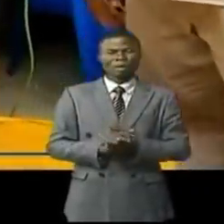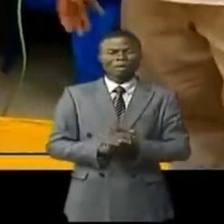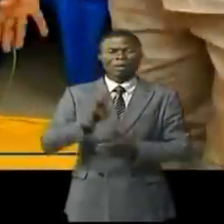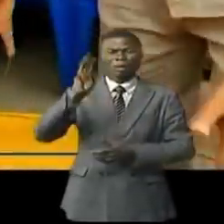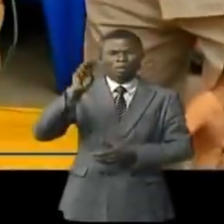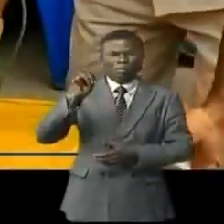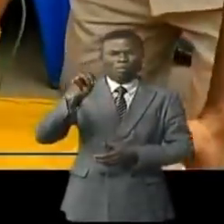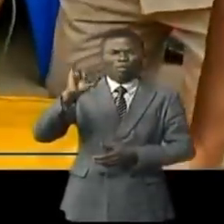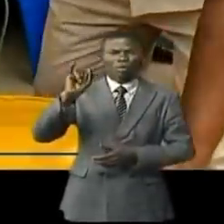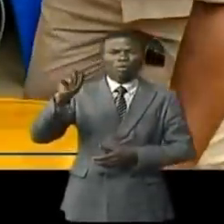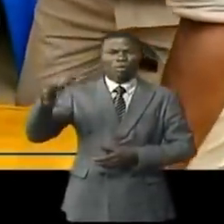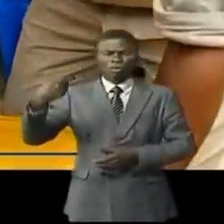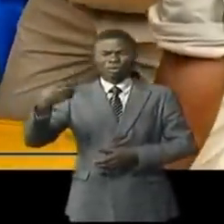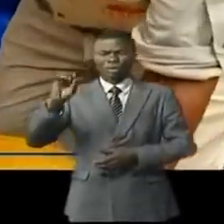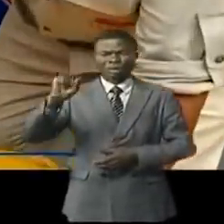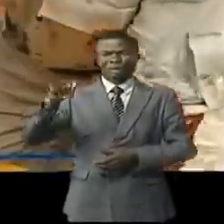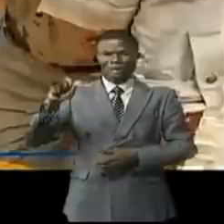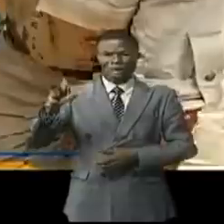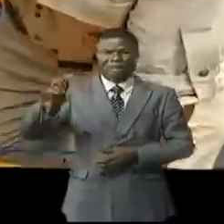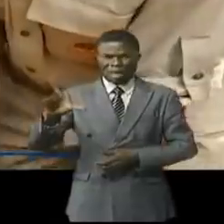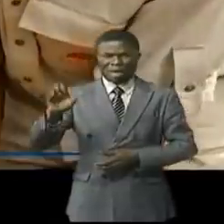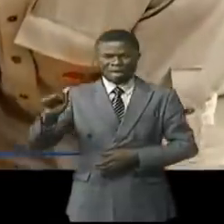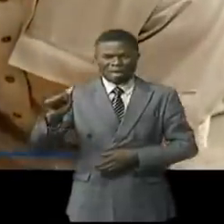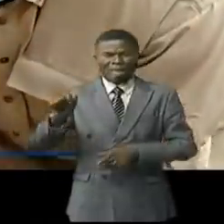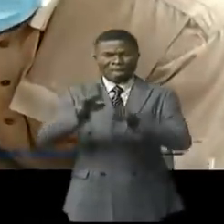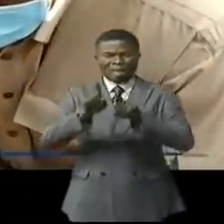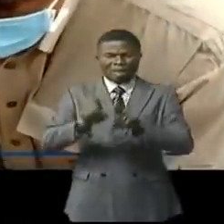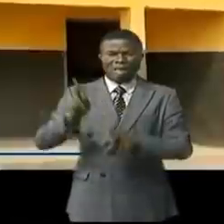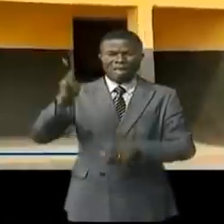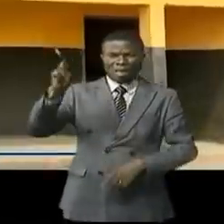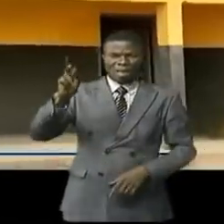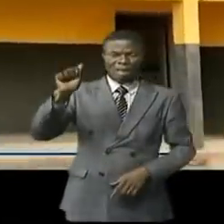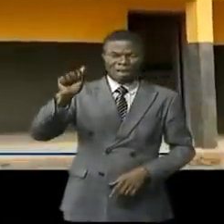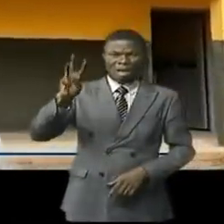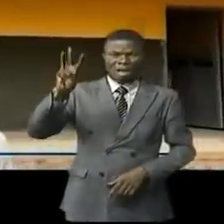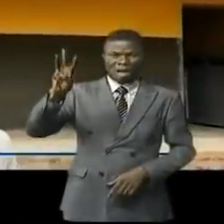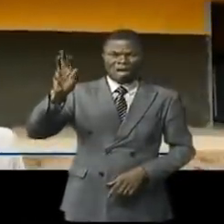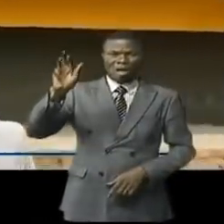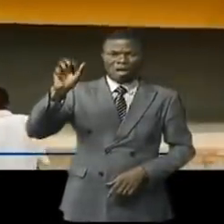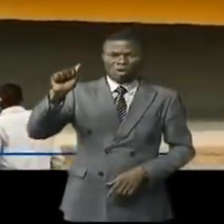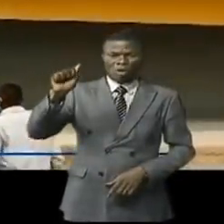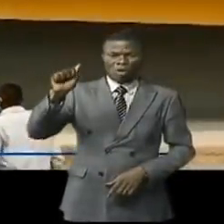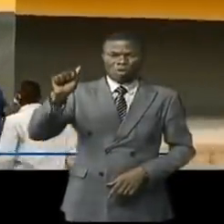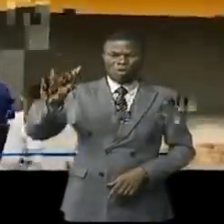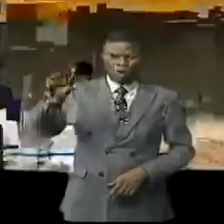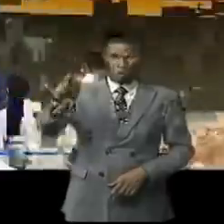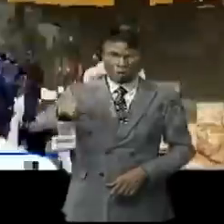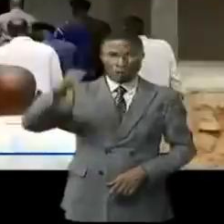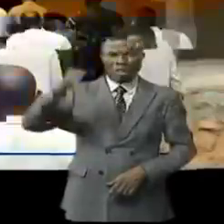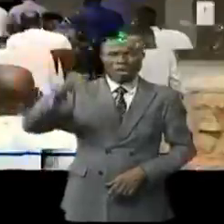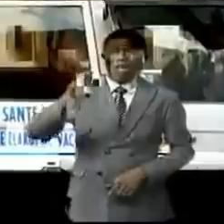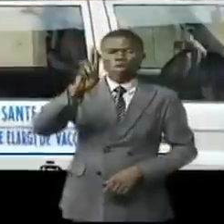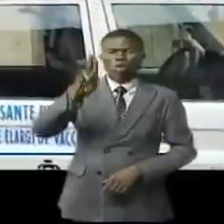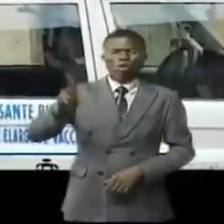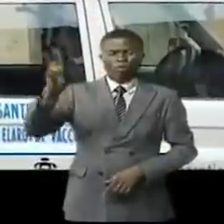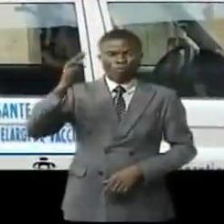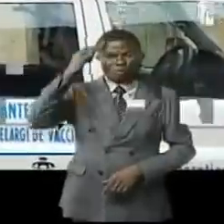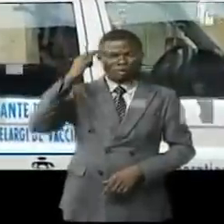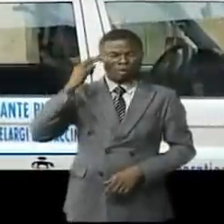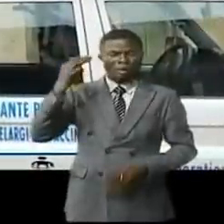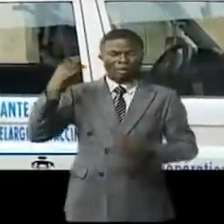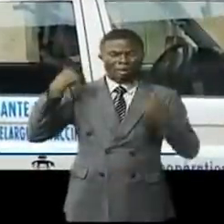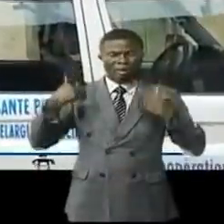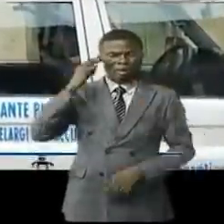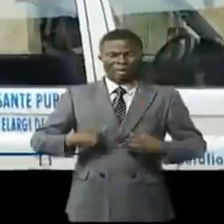Boudjala, Bominenge, Mbaya ainsi que à Kawara et Guadolite dans le nord Ubangi. Le ministre de la Santé publique,